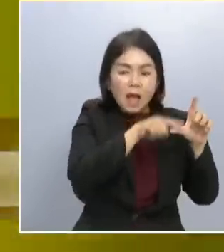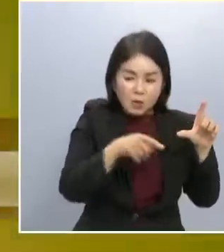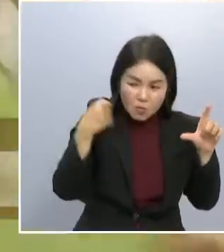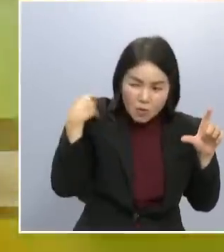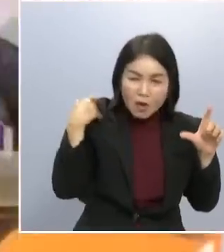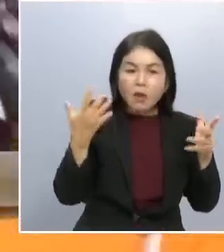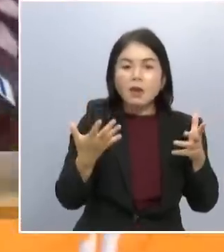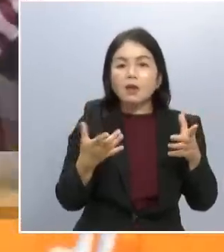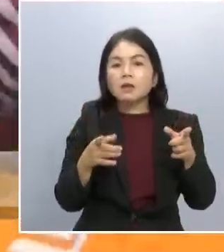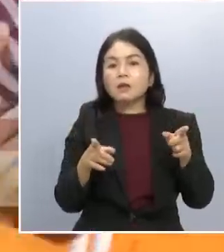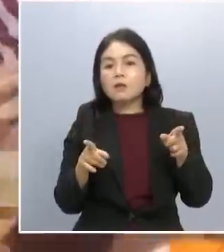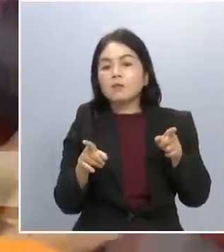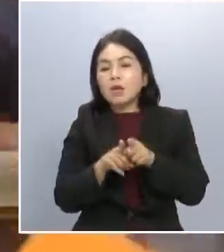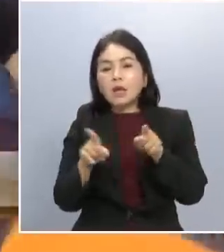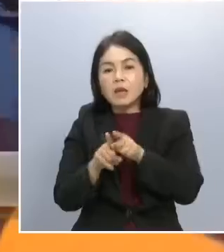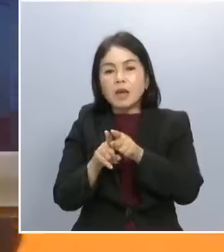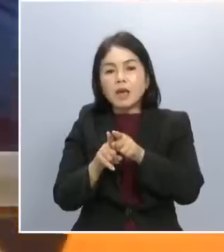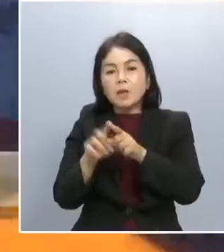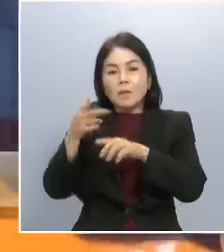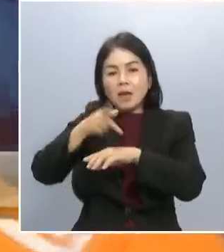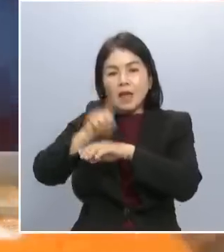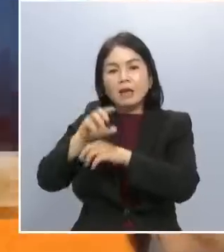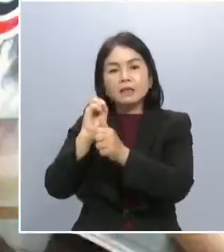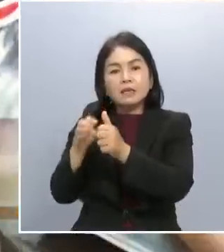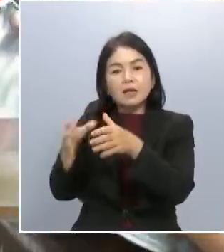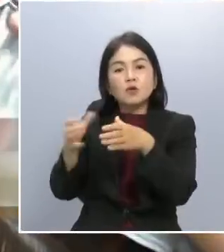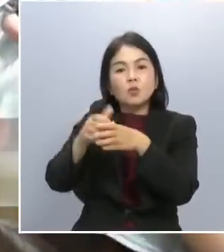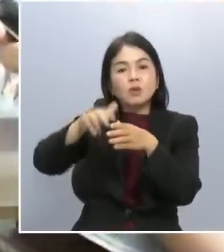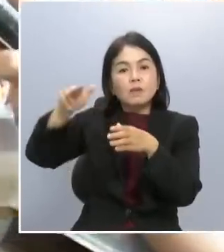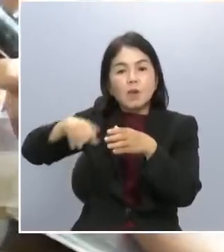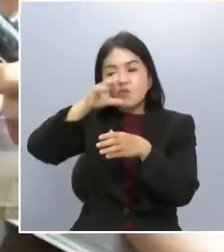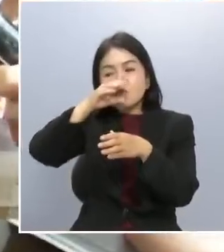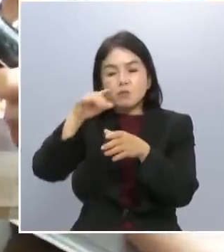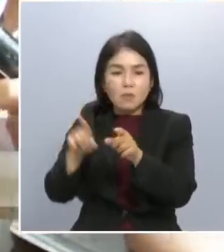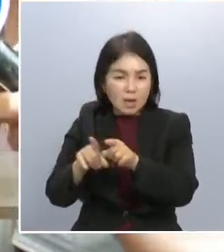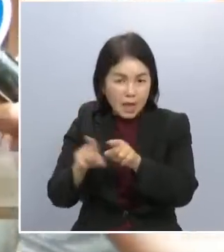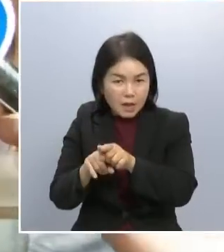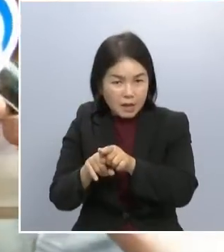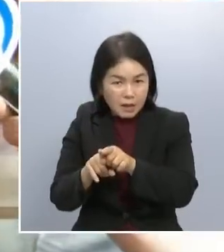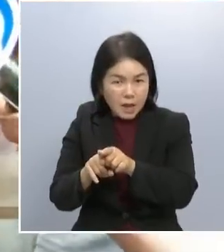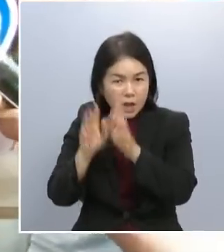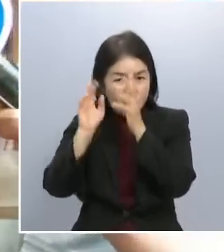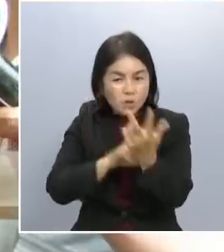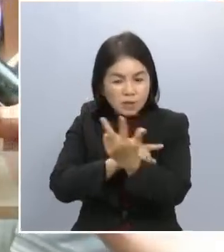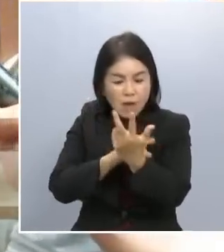แม้แต่คุณเศรษฐาทวีสินประธานที่ปรึกษาหัวหน้าครอบครัวเพื่อไทยพูดอ่านจาก3คนนี้ตร